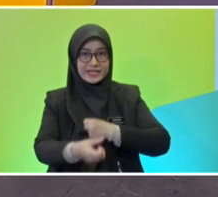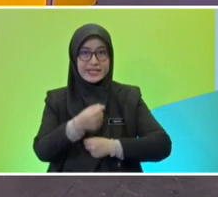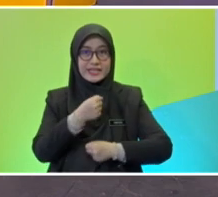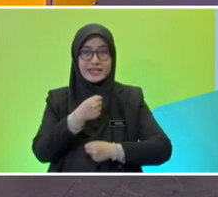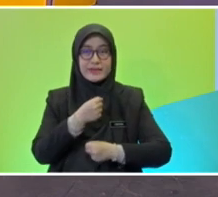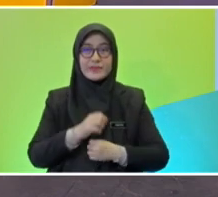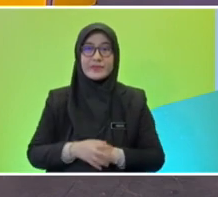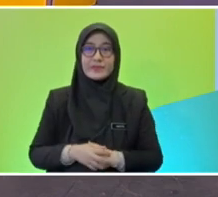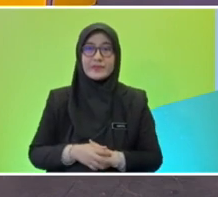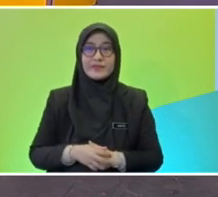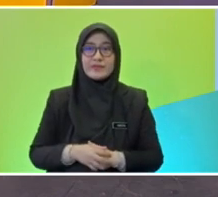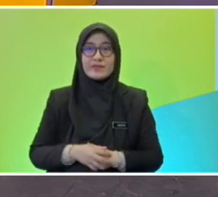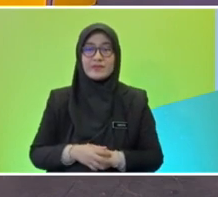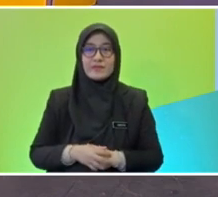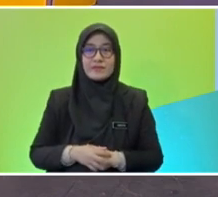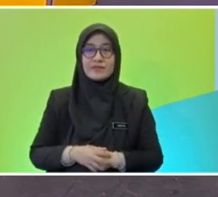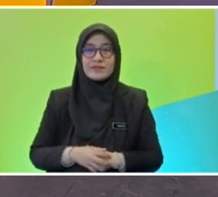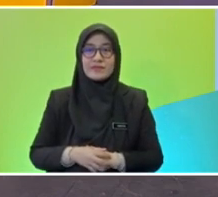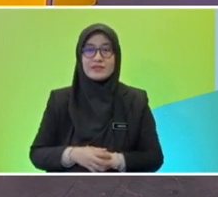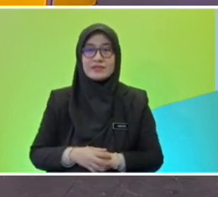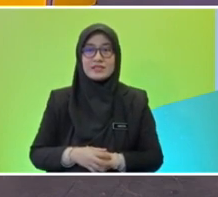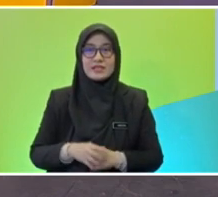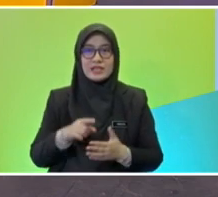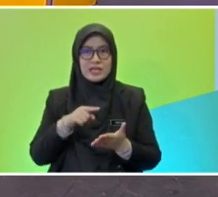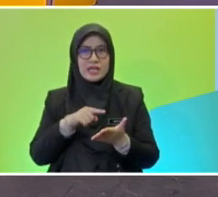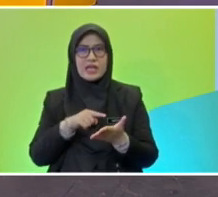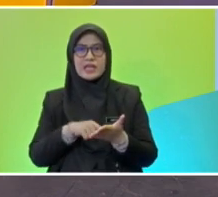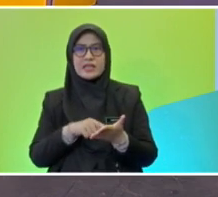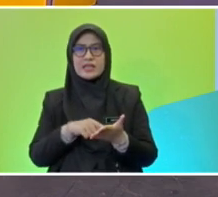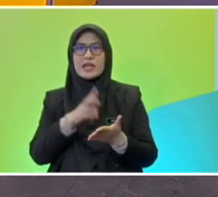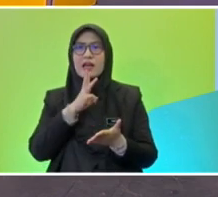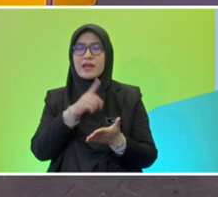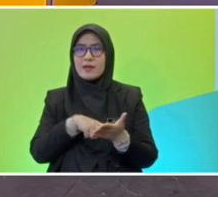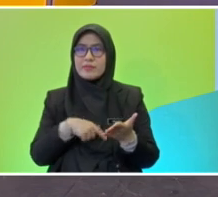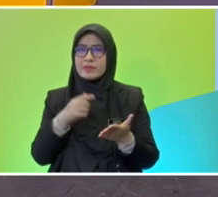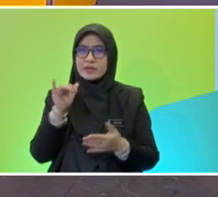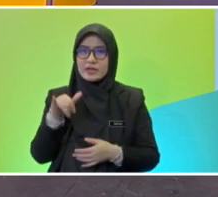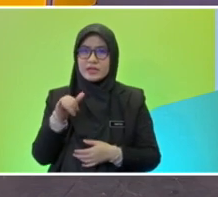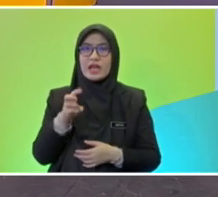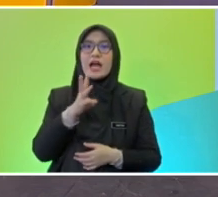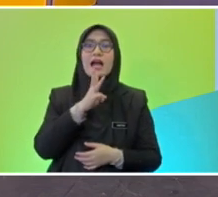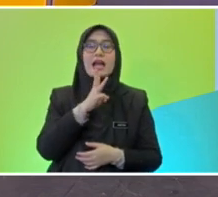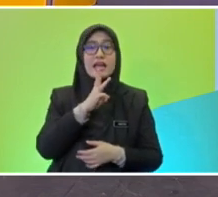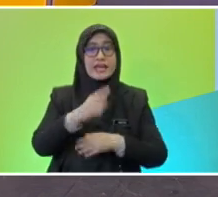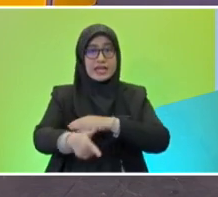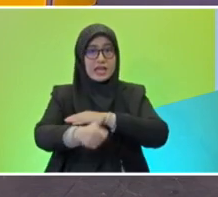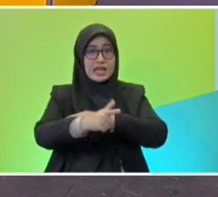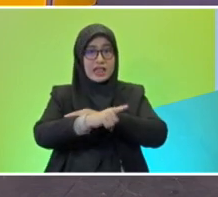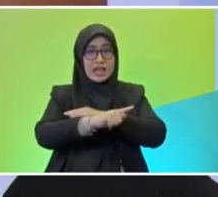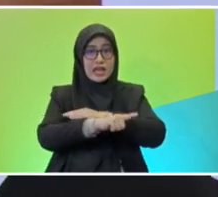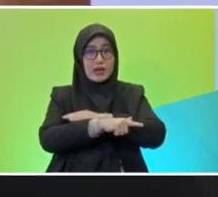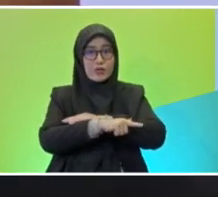nah Ini kayak apa nih oke apa ini dia ini ini air laut air laut betul